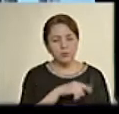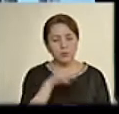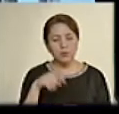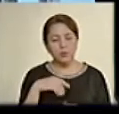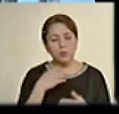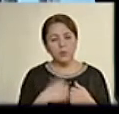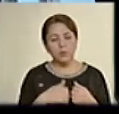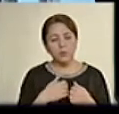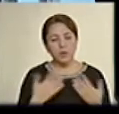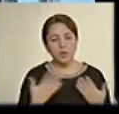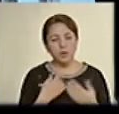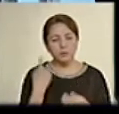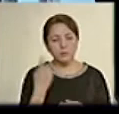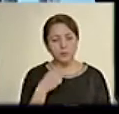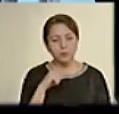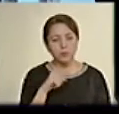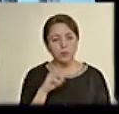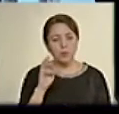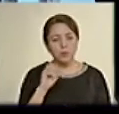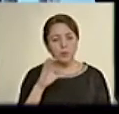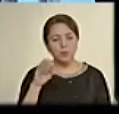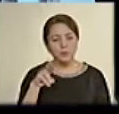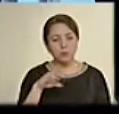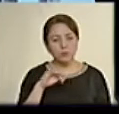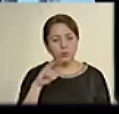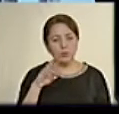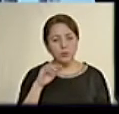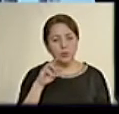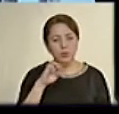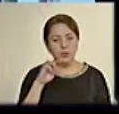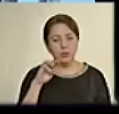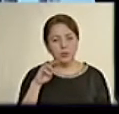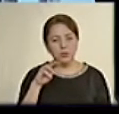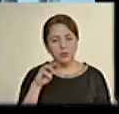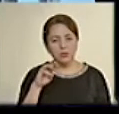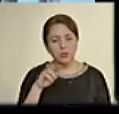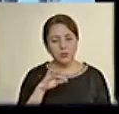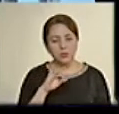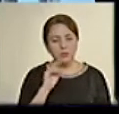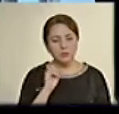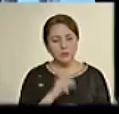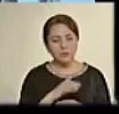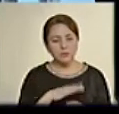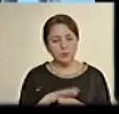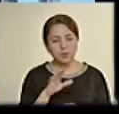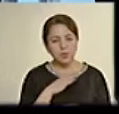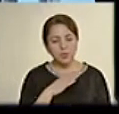xuddi shunday mas'uliyatli vazifani bajargan ekan?